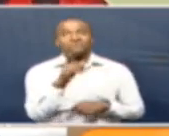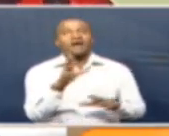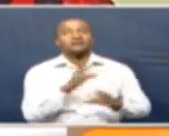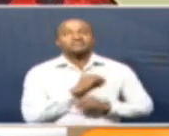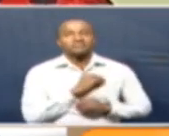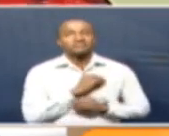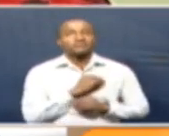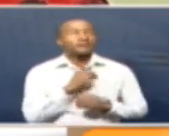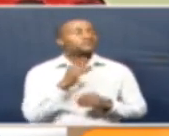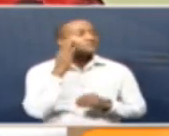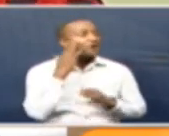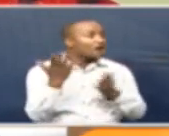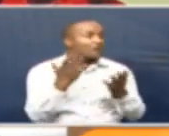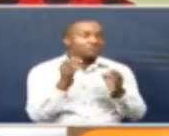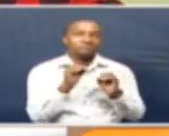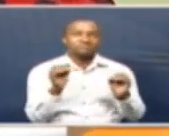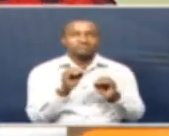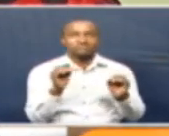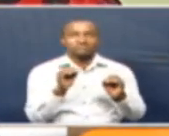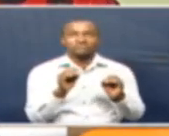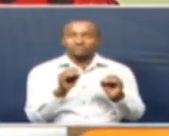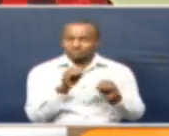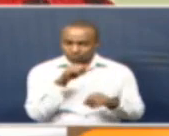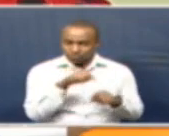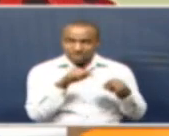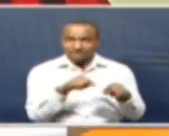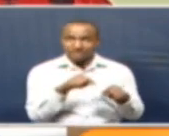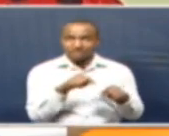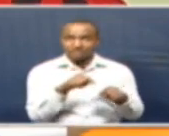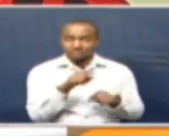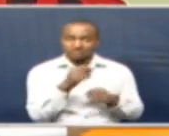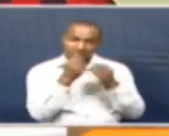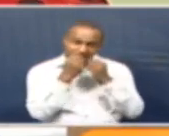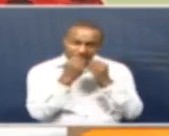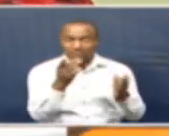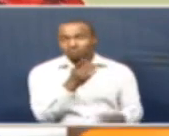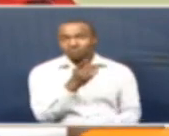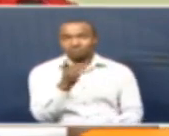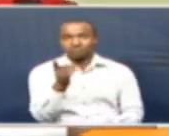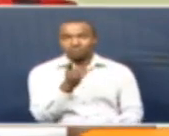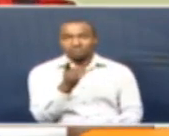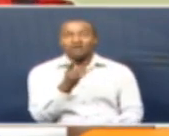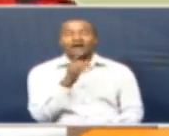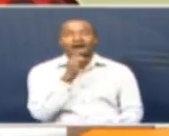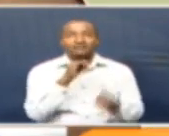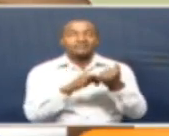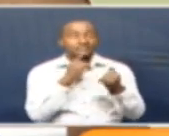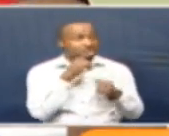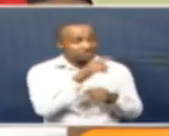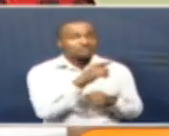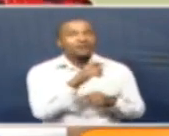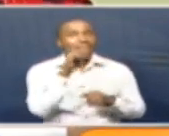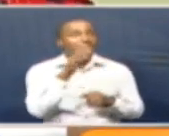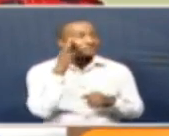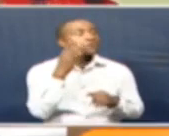lakini hujui ule ukoo ulikuja namna gani. Leo naawa amshamacho na masikio, bwana akikwambia huyu ni nani, jua paka